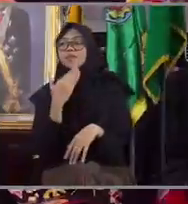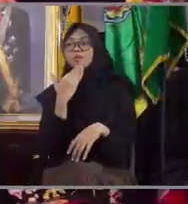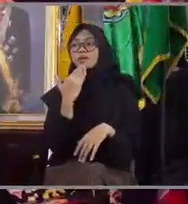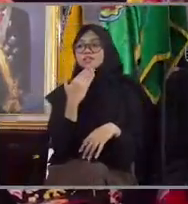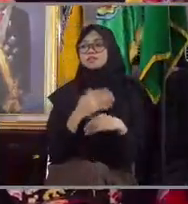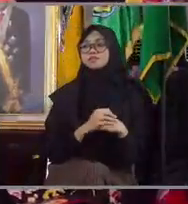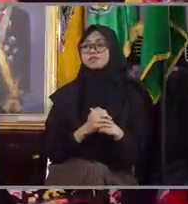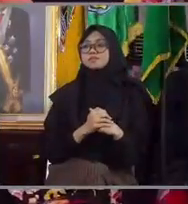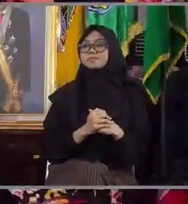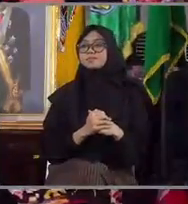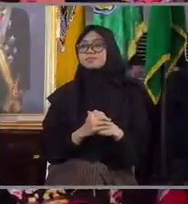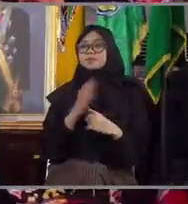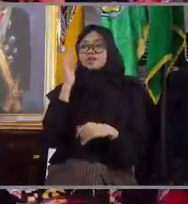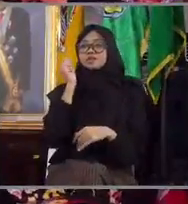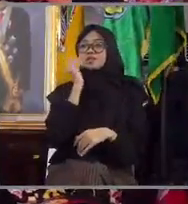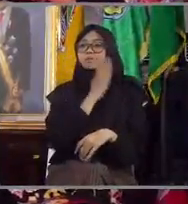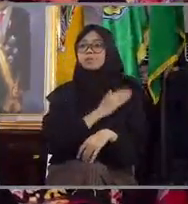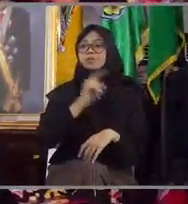jalan